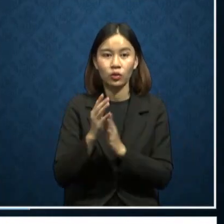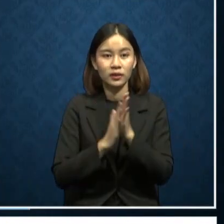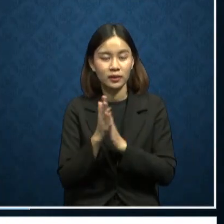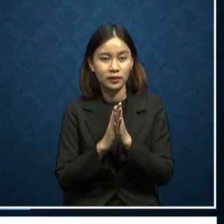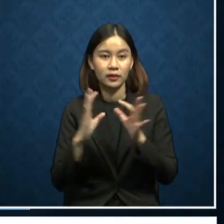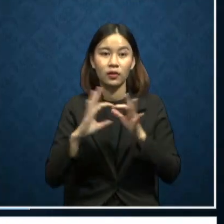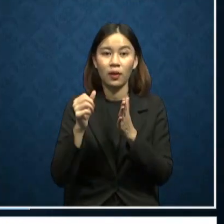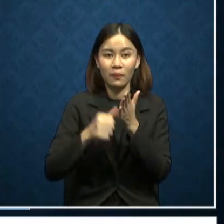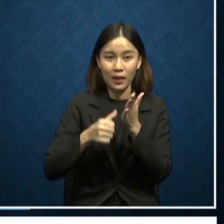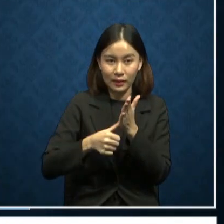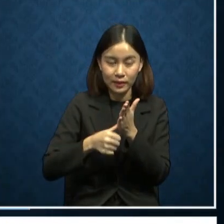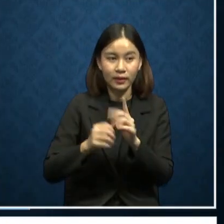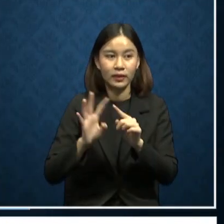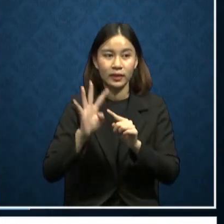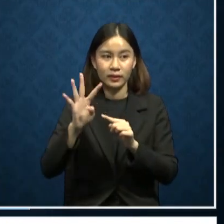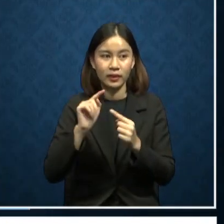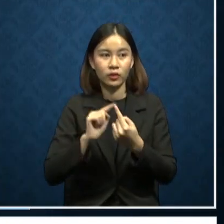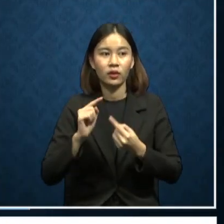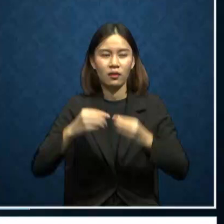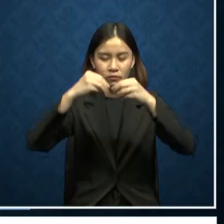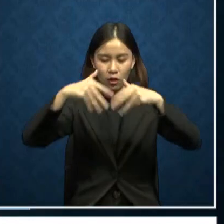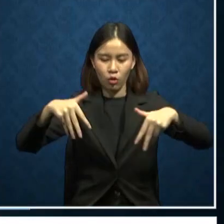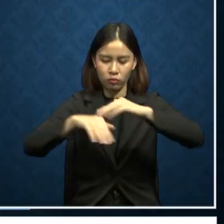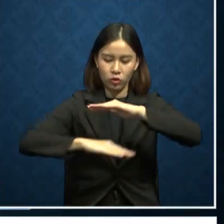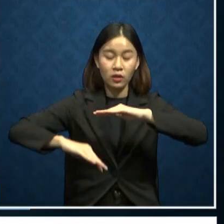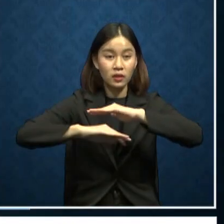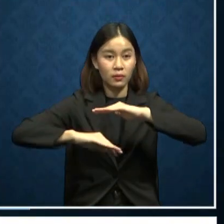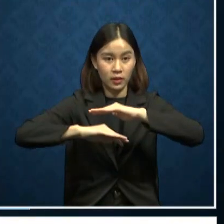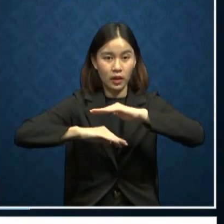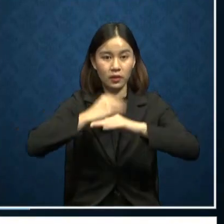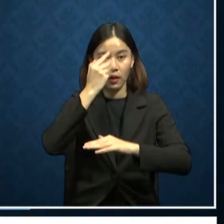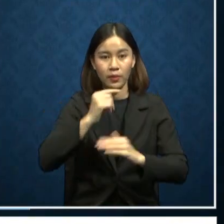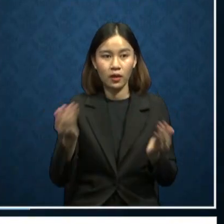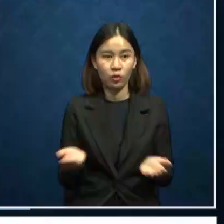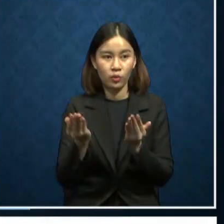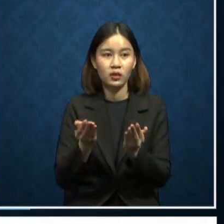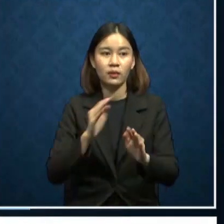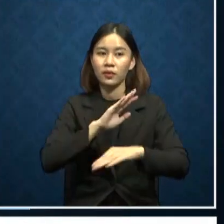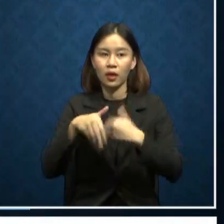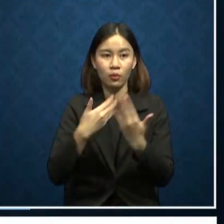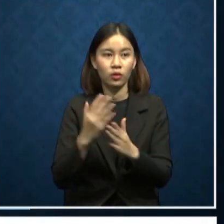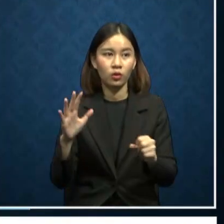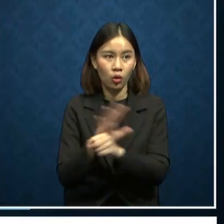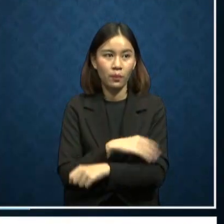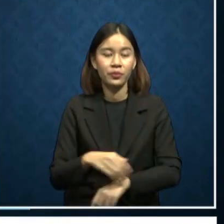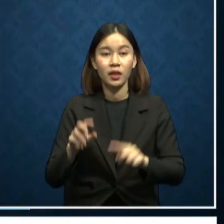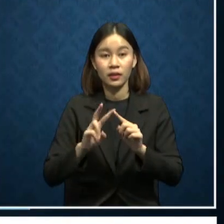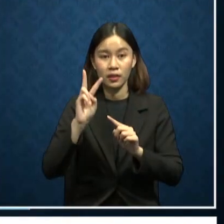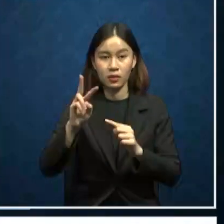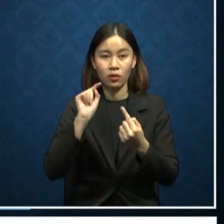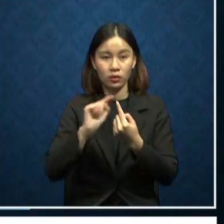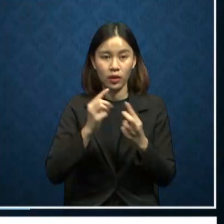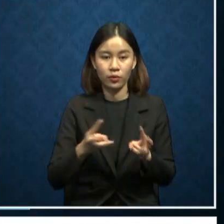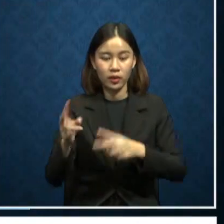ใจทางภาษีและก็ 4วางระบบโครงสร้างพื้นฐานเพื่อเกิดการส่งเสริมในทุกมิติครับกลยุที่ 2ครับคือการ